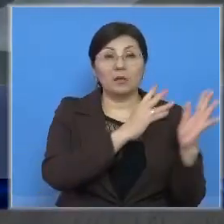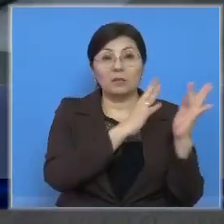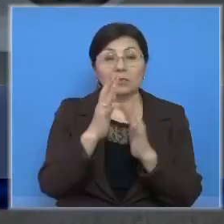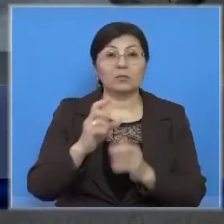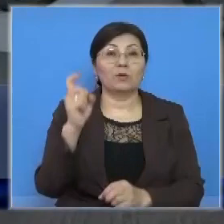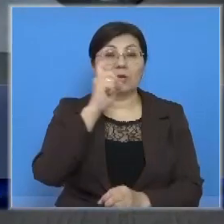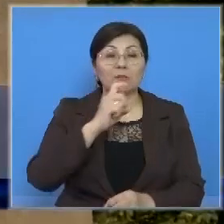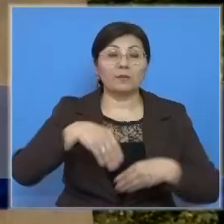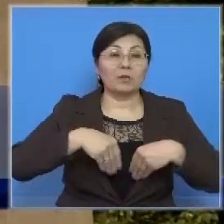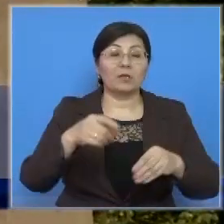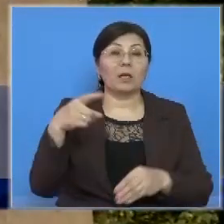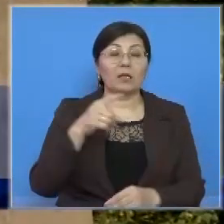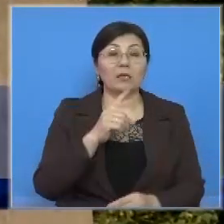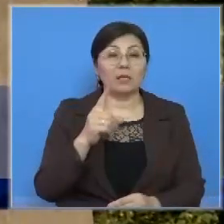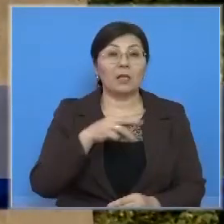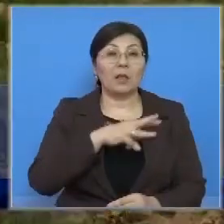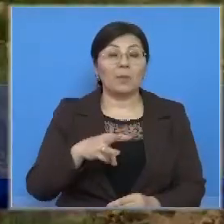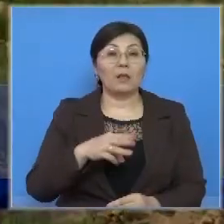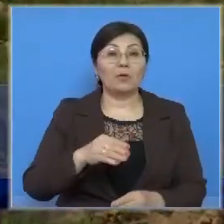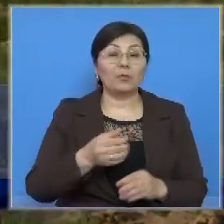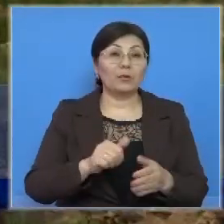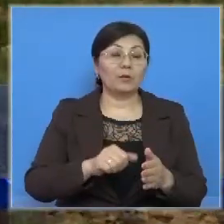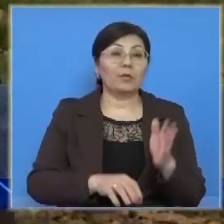этом году высажено 1 миллион 900 тысяч деревьев.